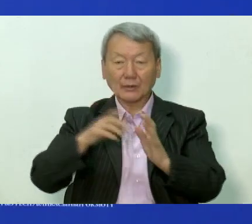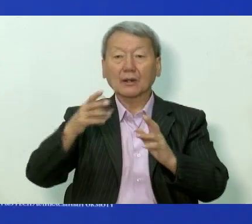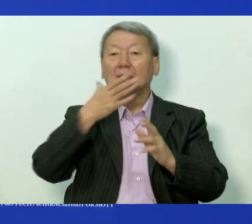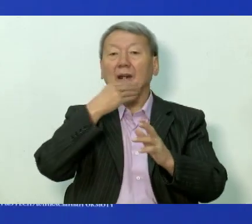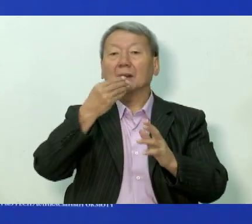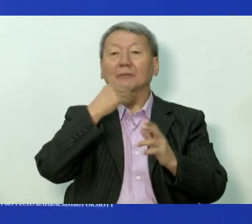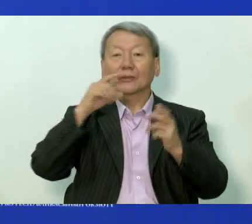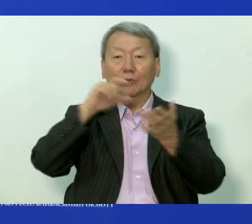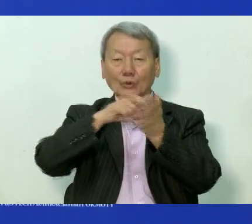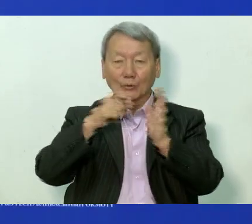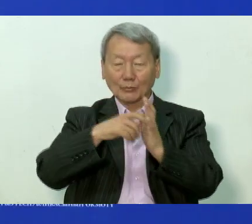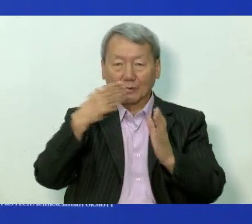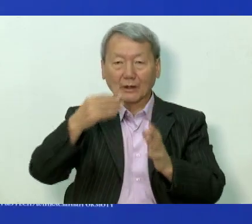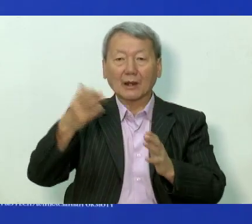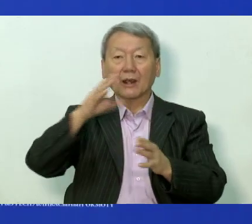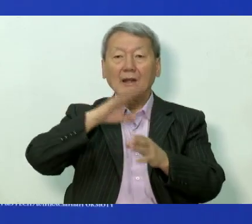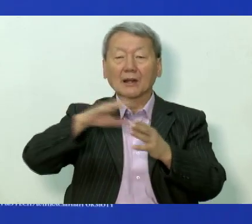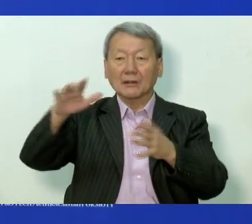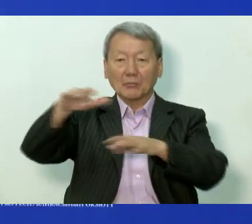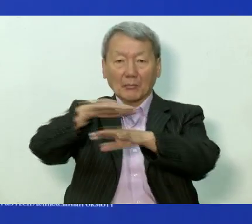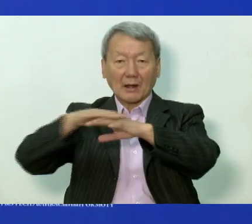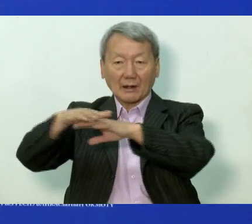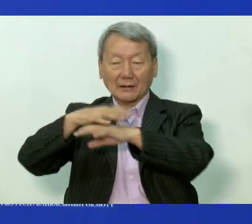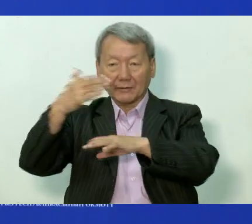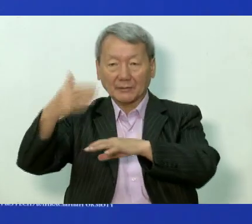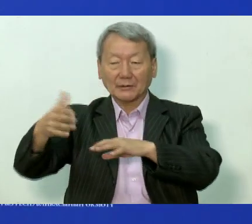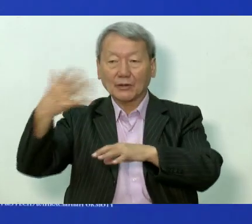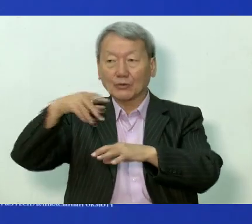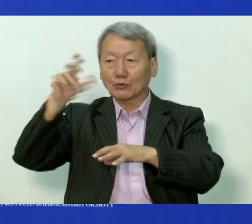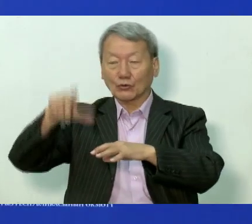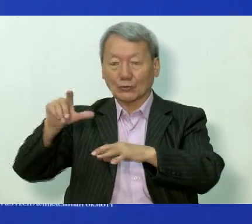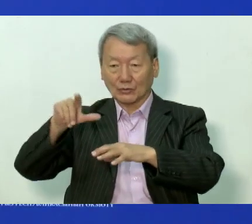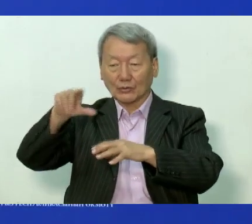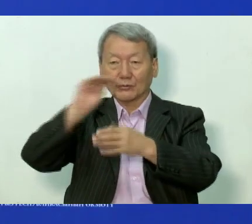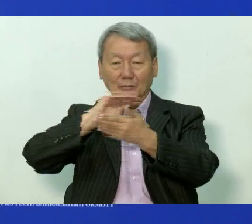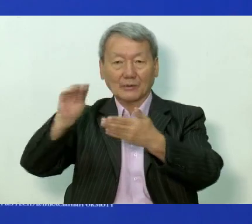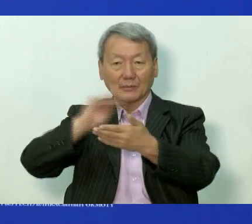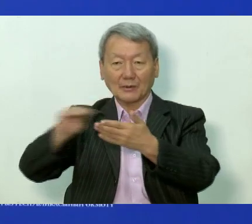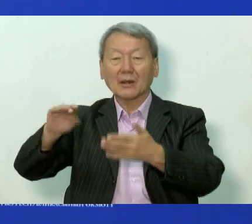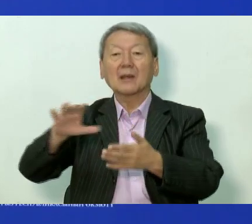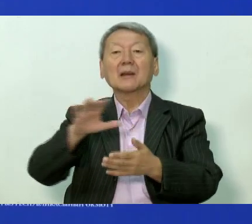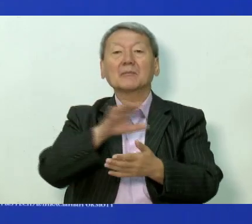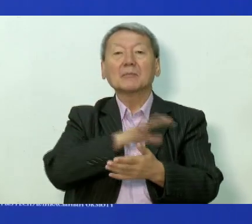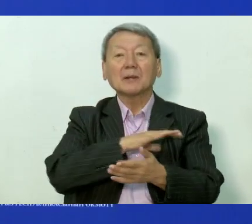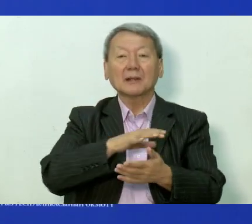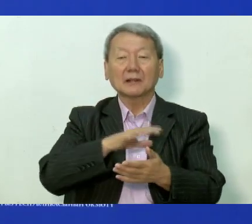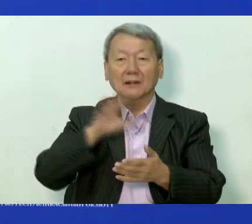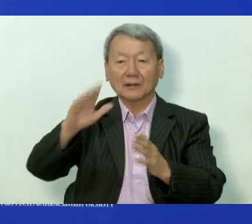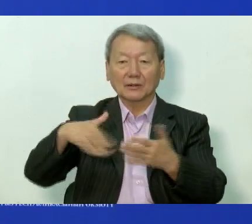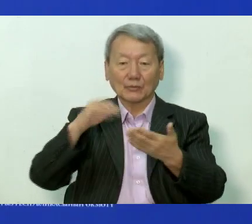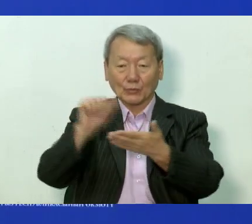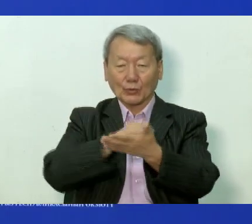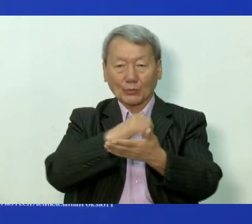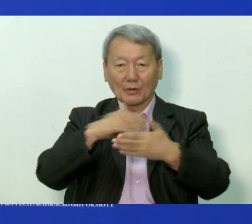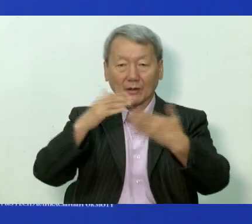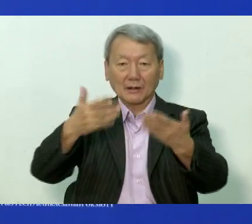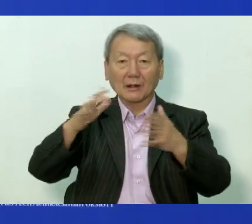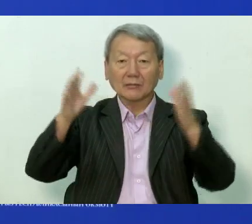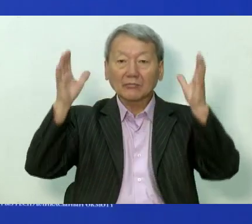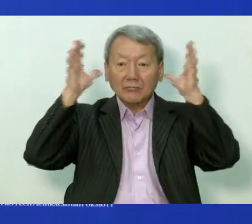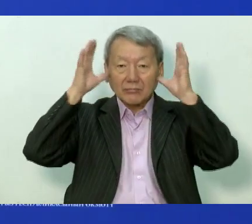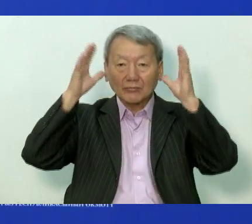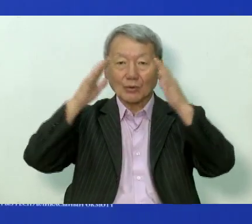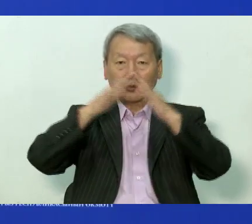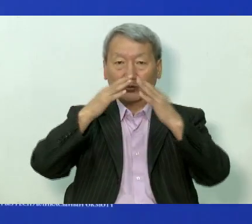красоты, меры безопасности на рынках для посетителей. Были разработаны рекомендации для мечети.